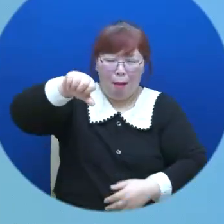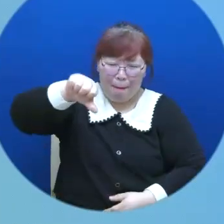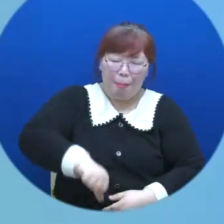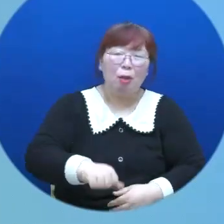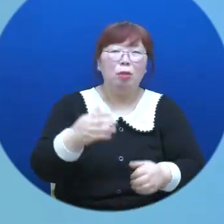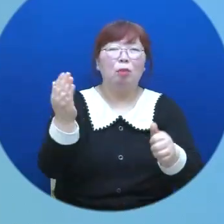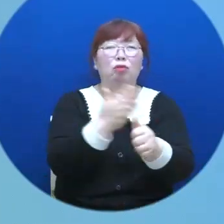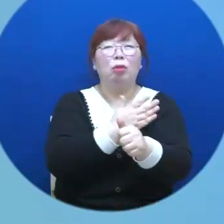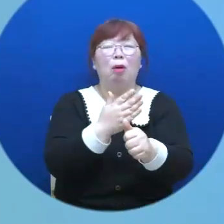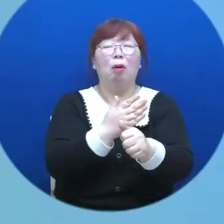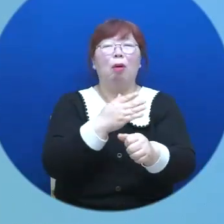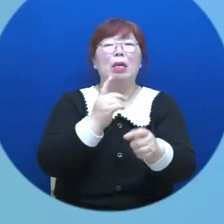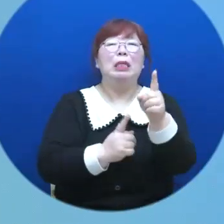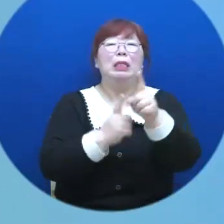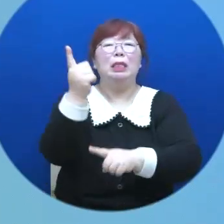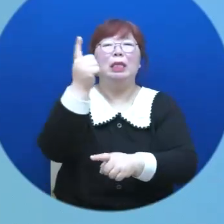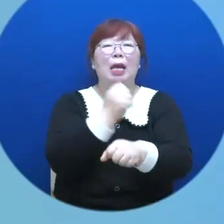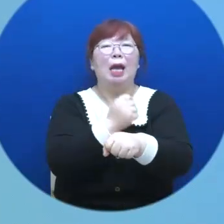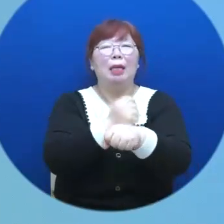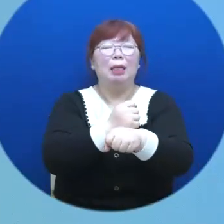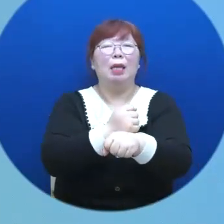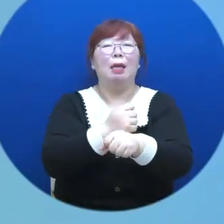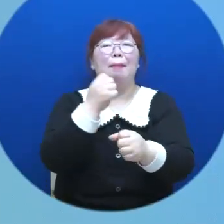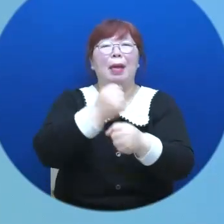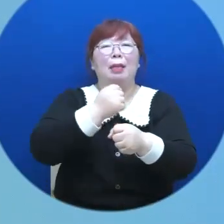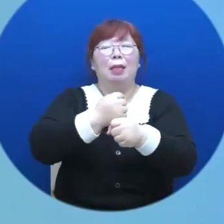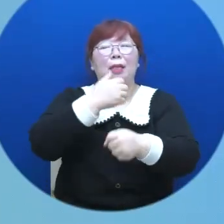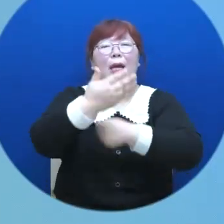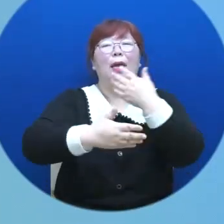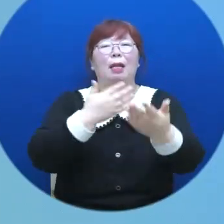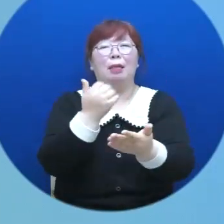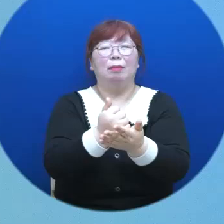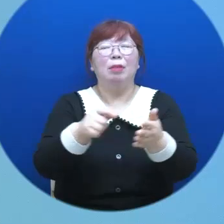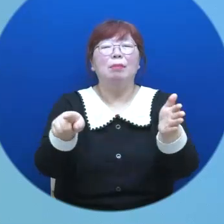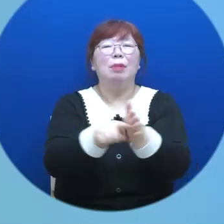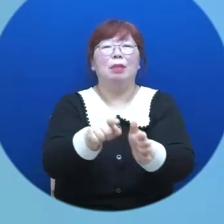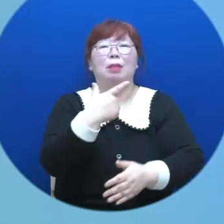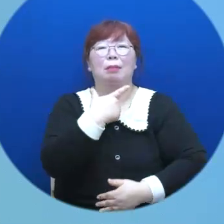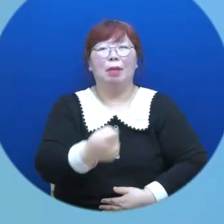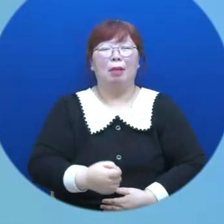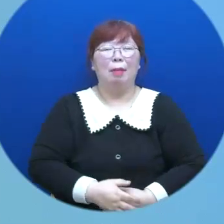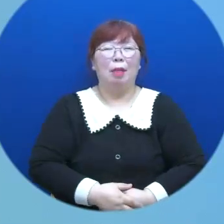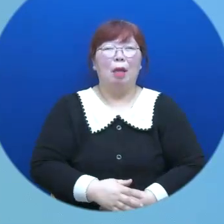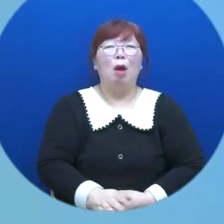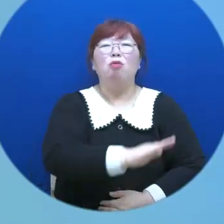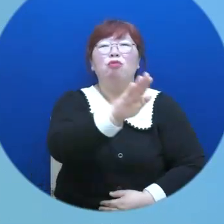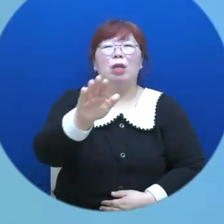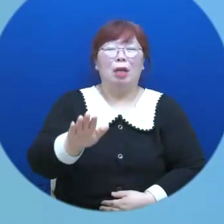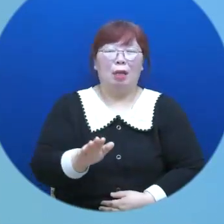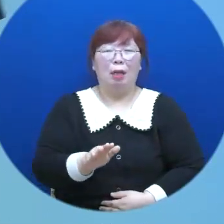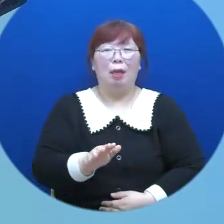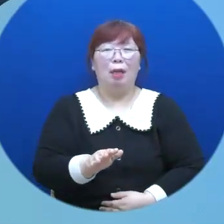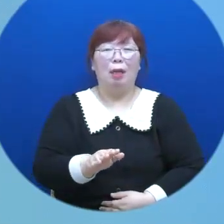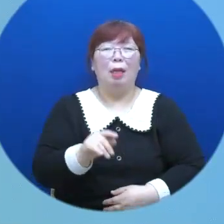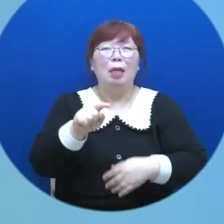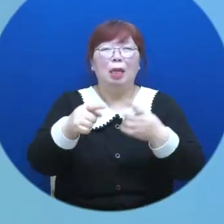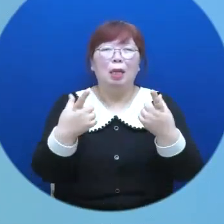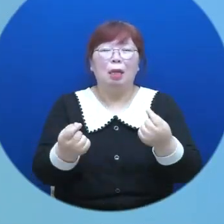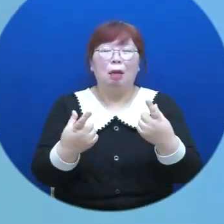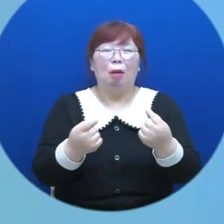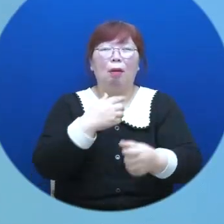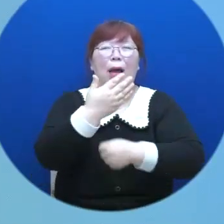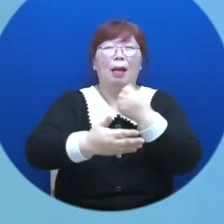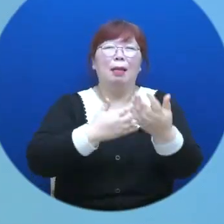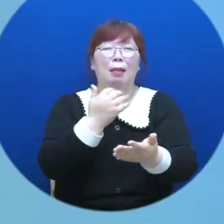정상되게 하시는 하나님이시다 믿으시기를 주의 이름으로 축원합니다. 우리가 이런